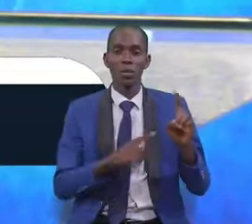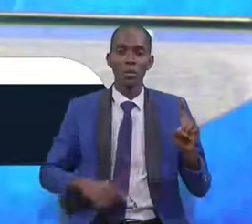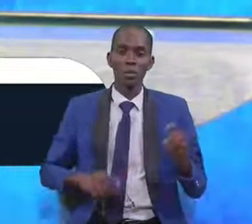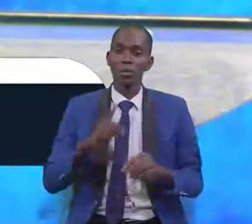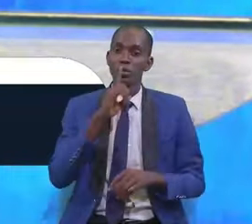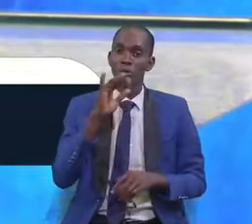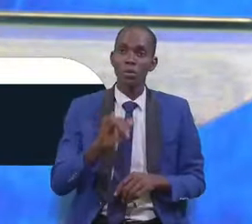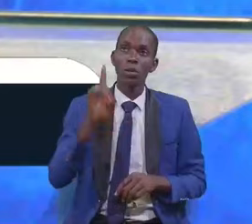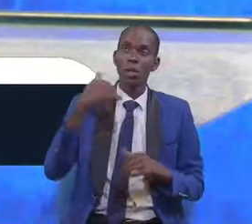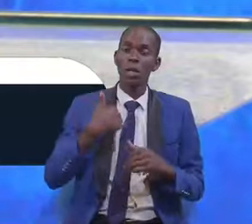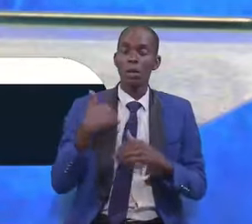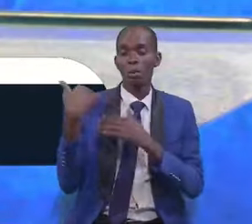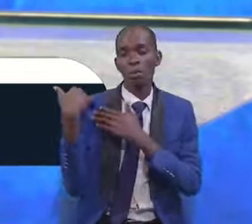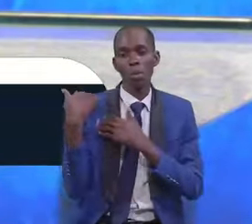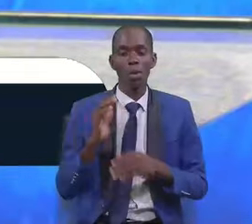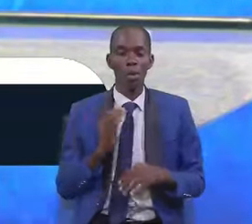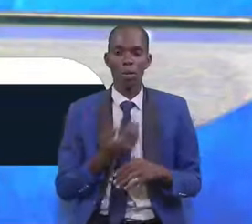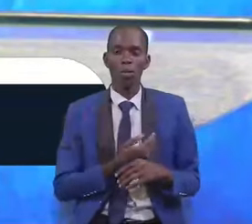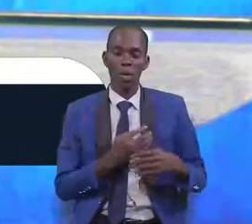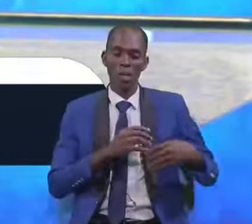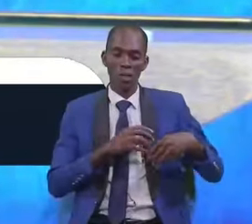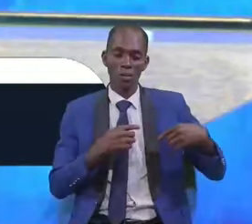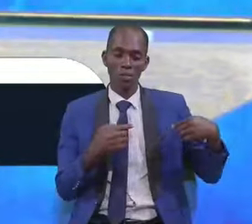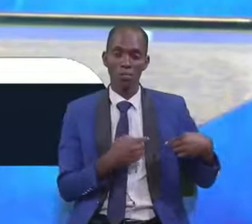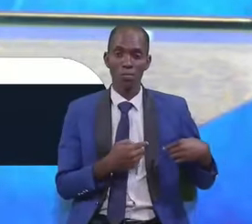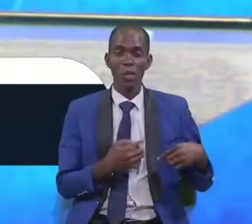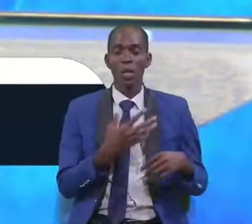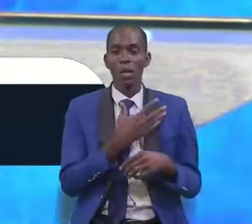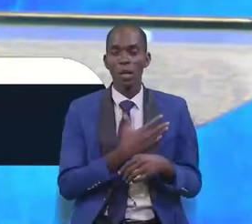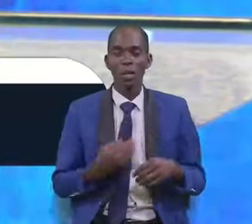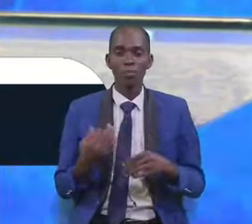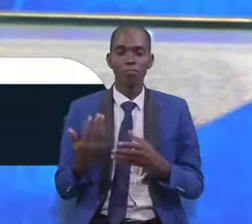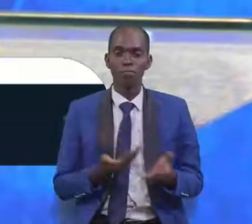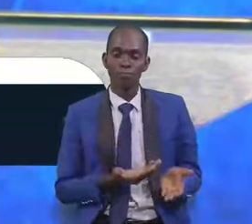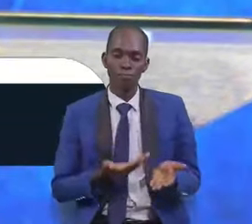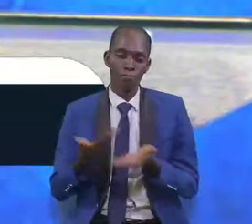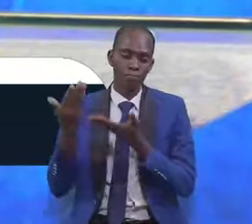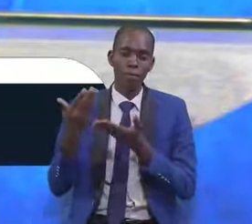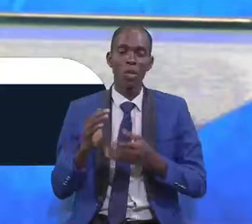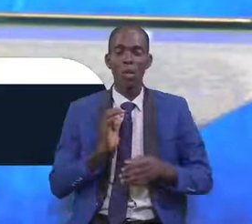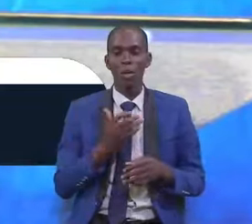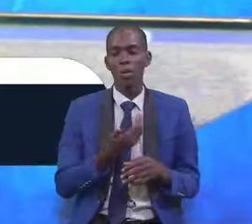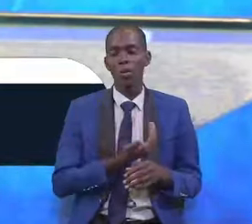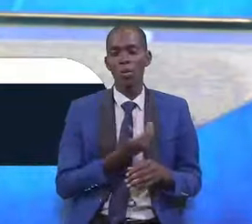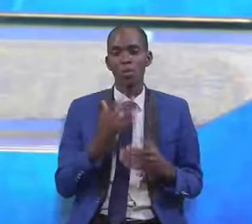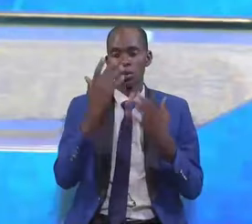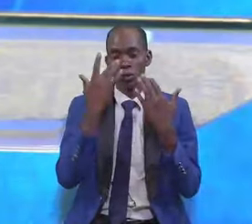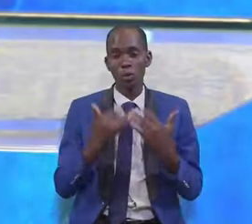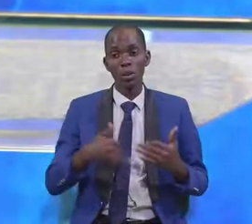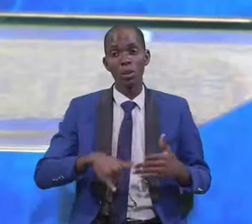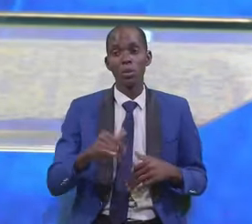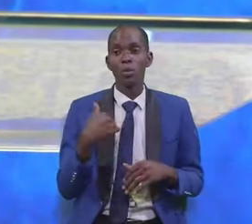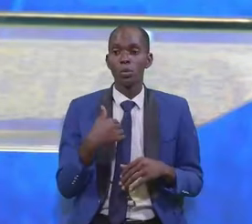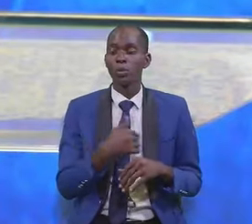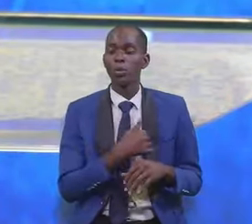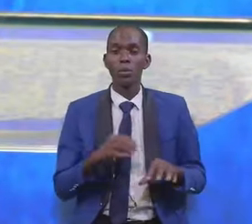ce sont nos souffrances qu'il a portées. C'est de nos douleurs qu'il s'est chargé. Et nous l'avons considéré comme puni, frappé de Dieu